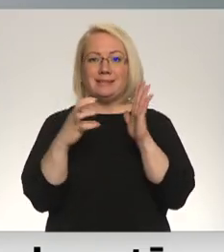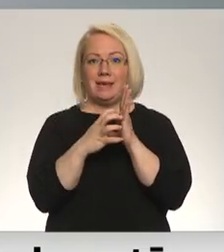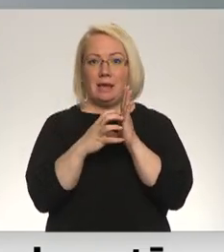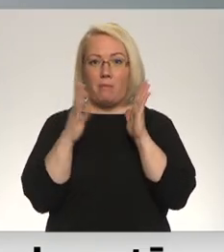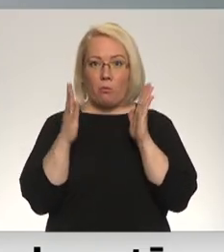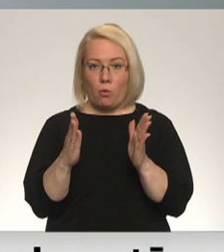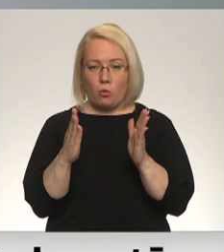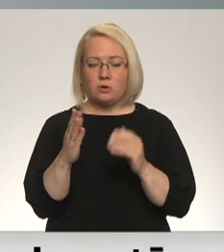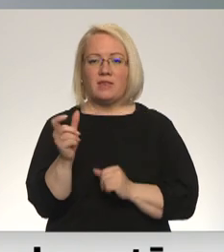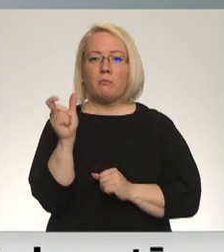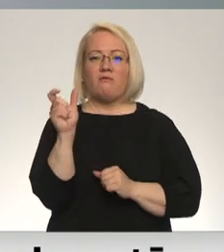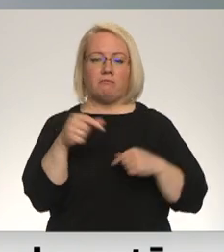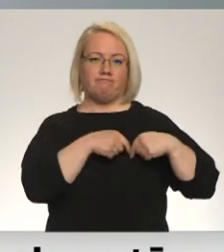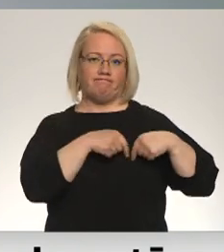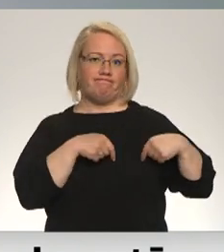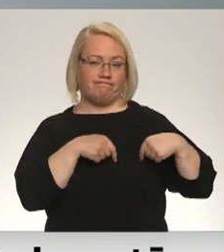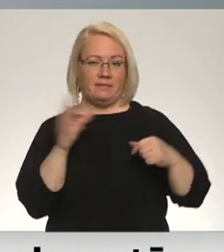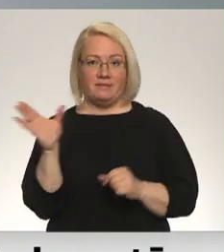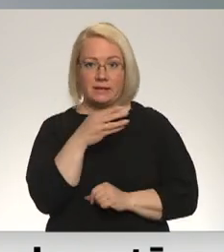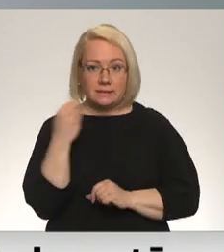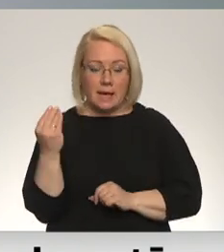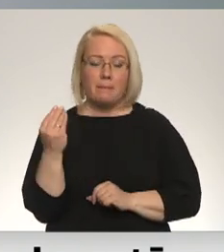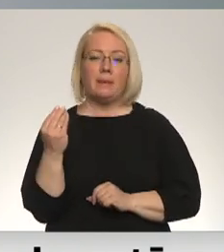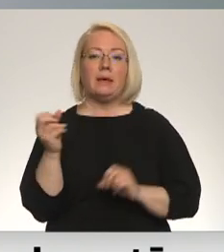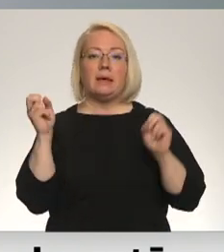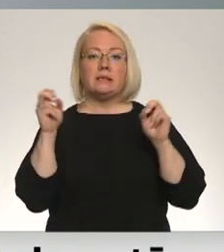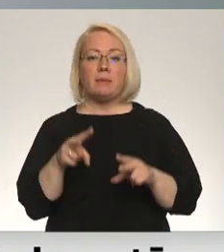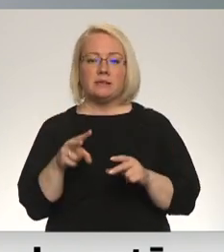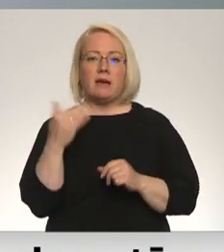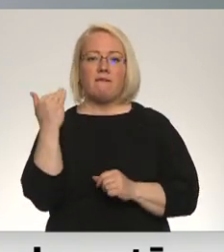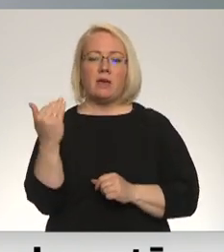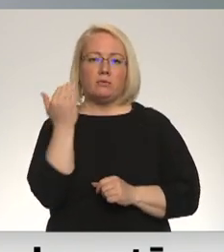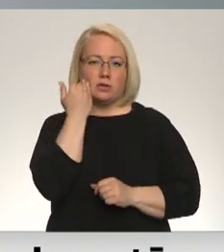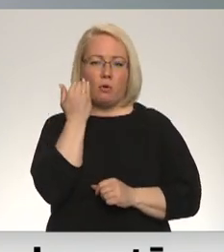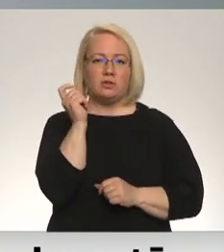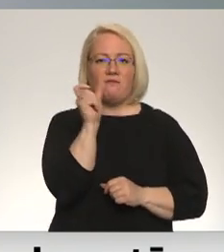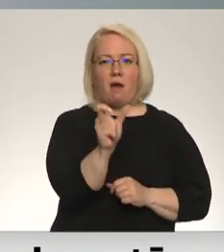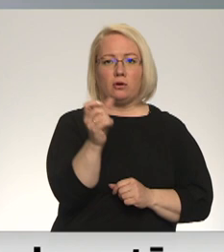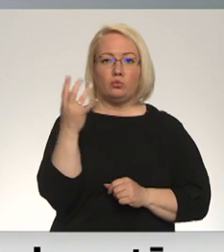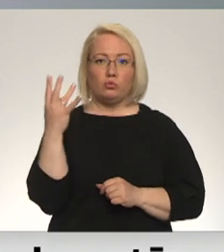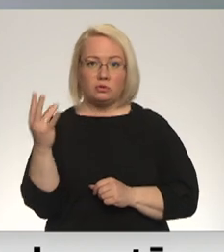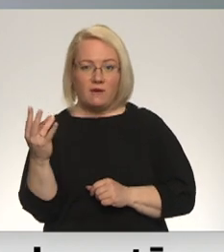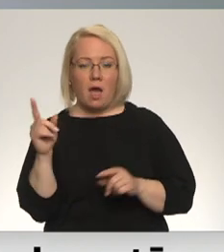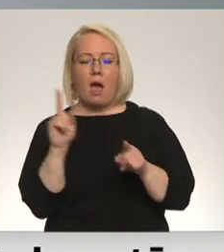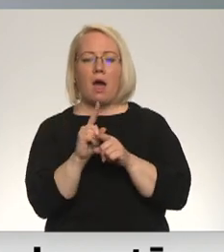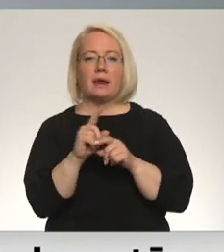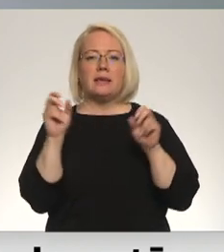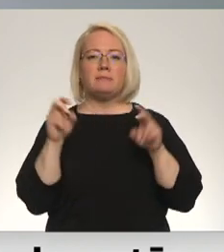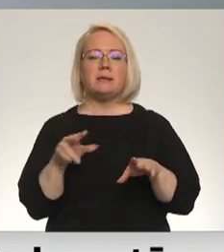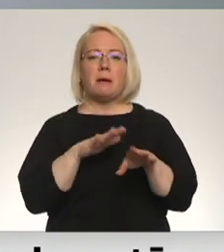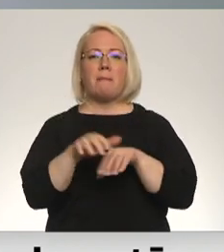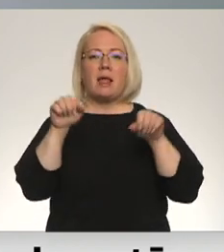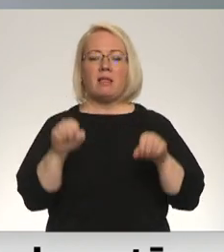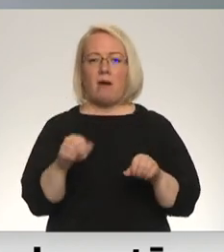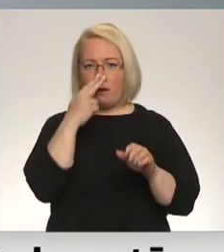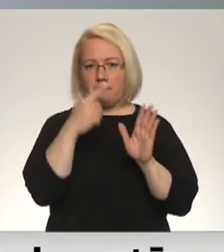būs vārdu kartītes visiem speciāls ar viņu vārdu uzvārdu. Viņiem arī ir speciāla pilnvara, ko viņi var